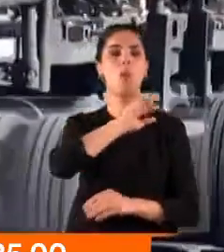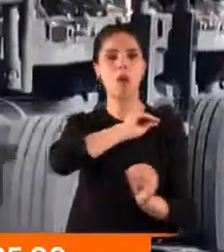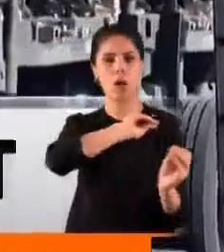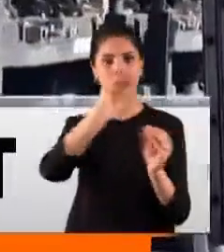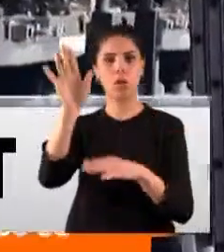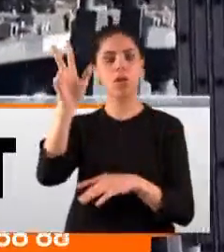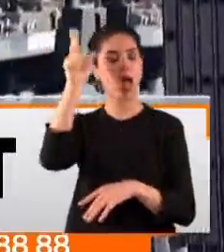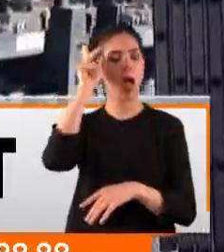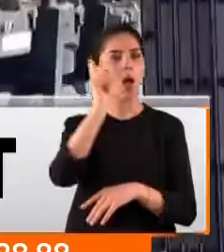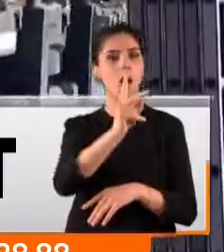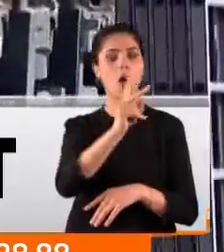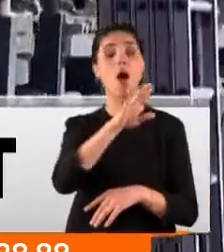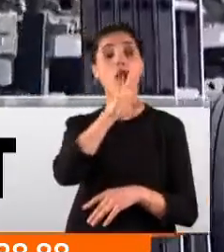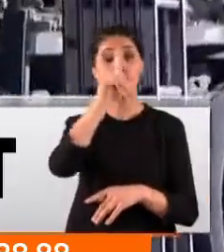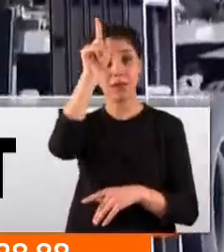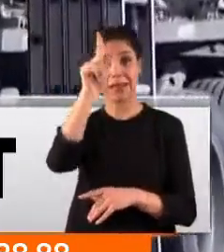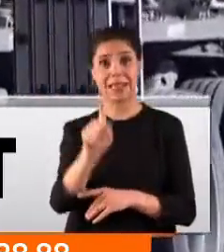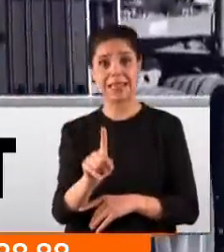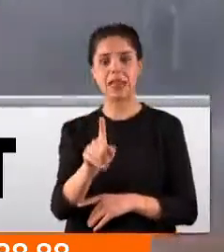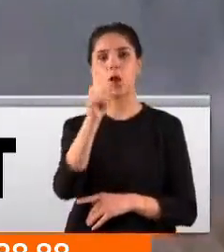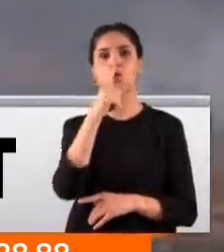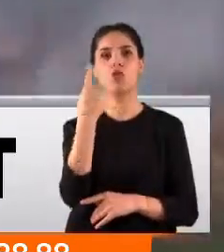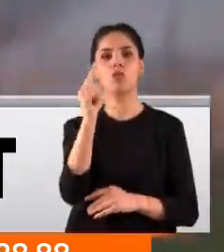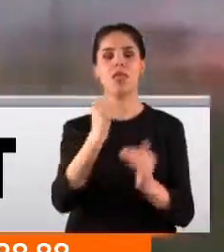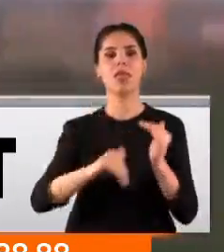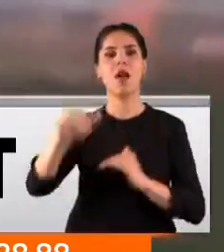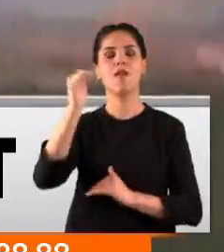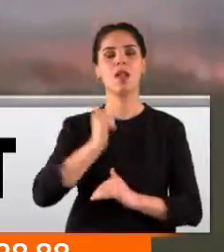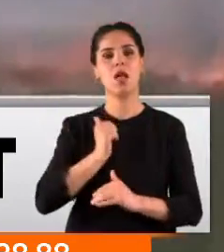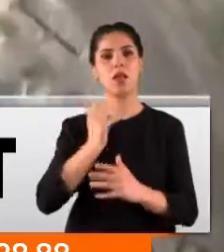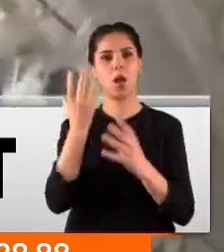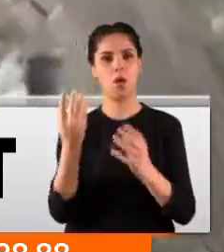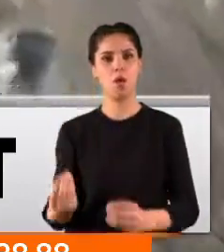da 2005 yılından bu yana ilk kez 100 bini aştı.